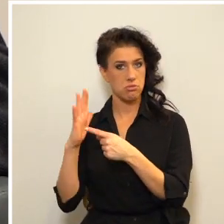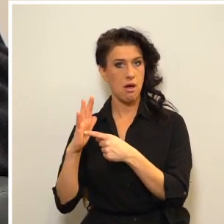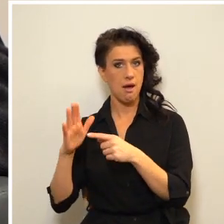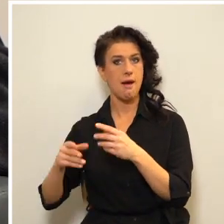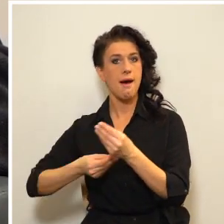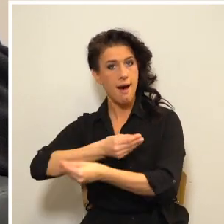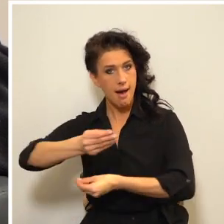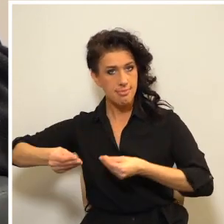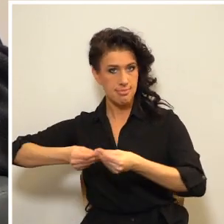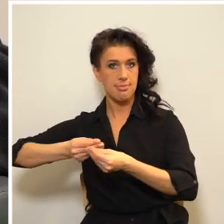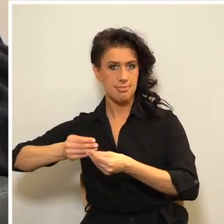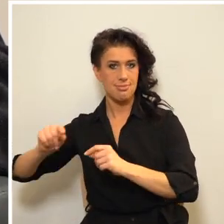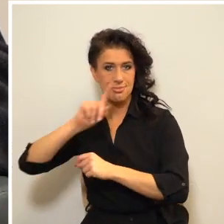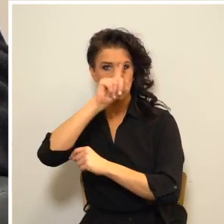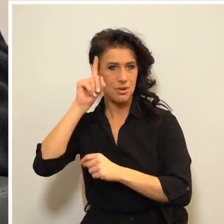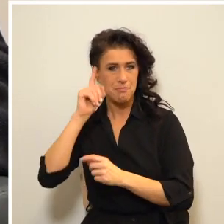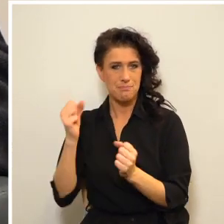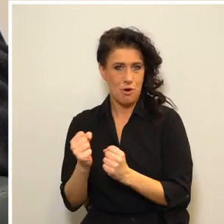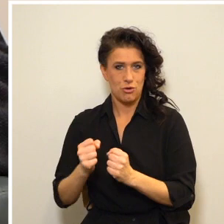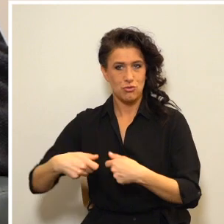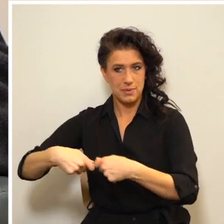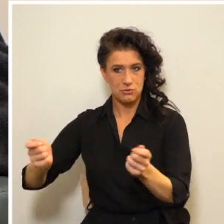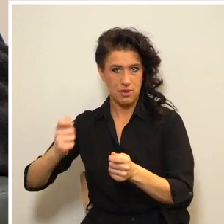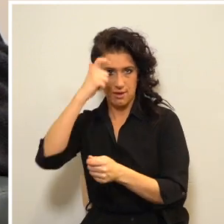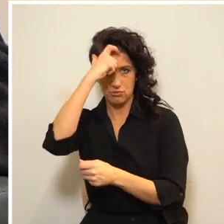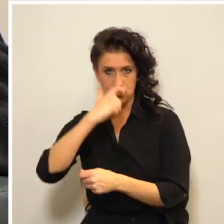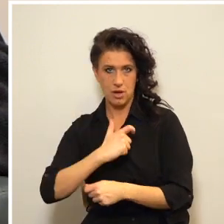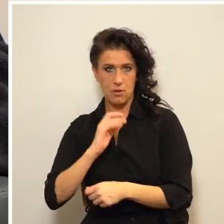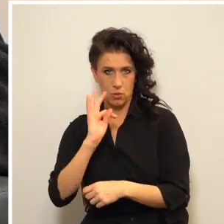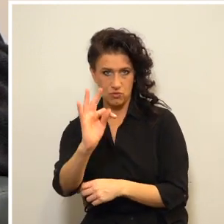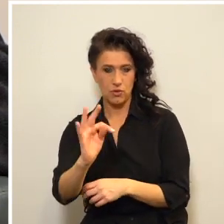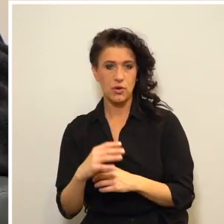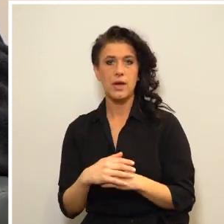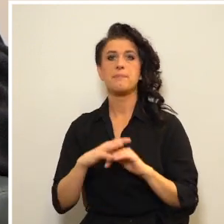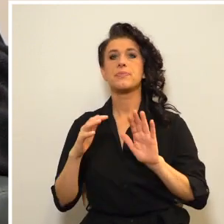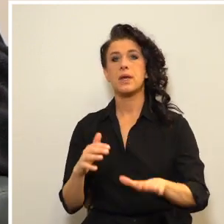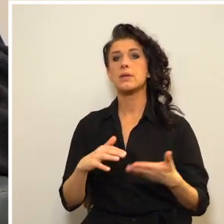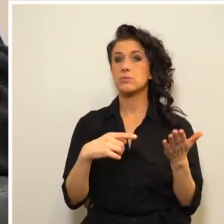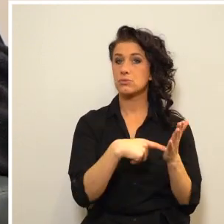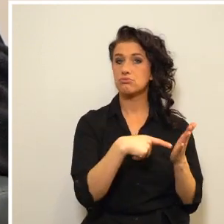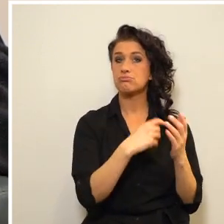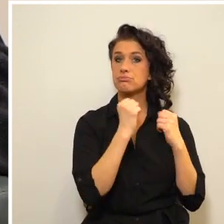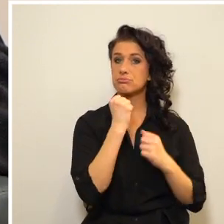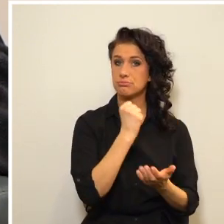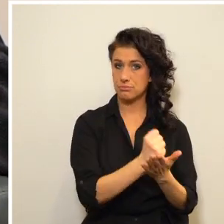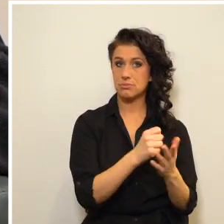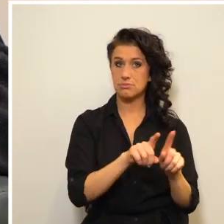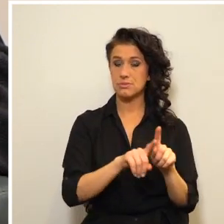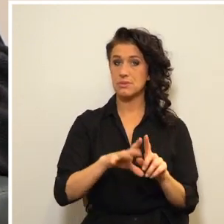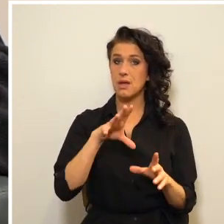boją ludzie po prostu żeby był w taki sposób wykorzystane a druga sprawa to jest jednak bezpieczeństwo i